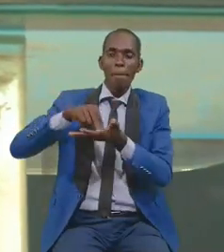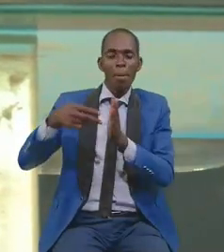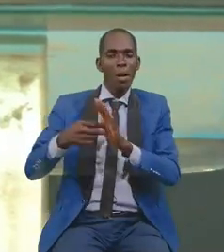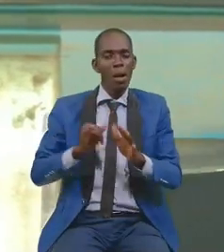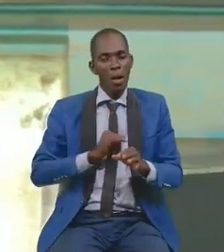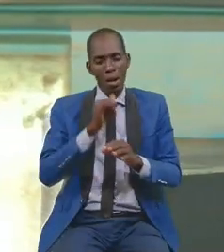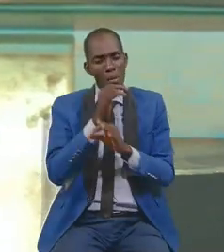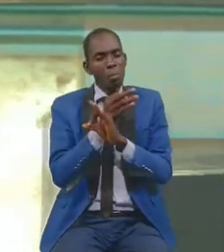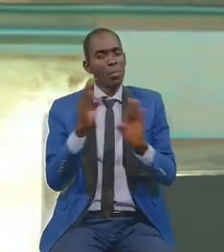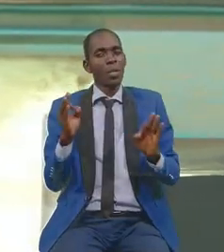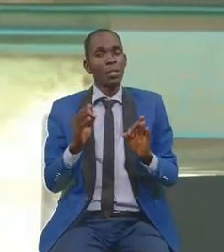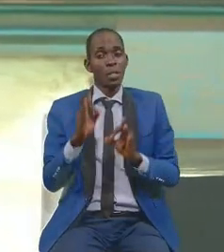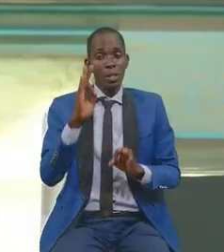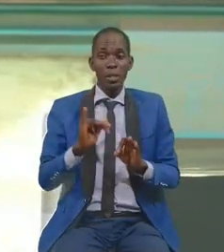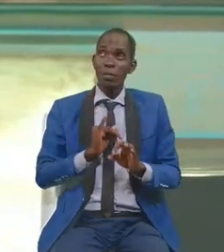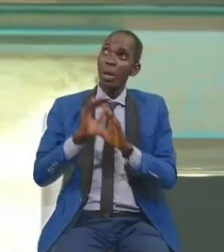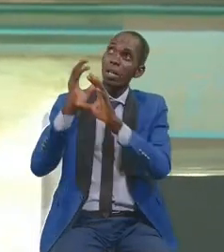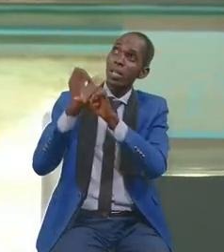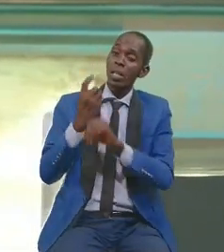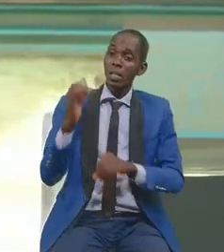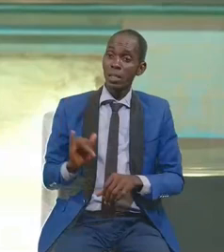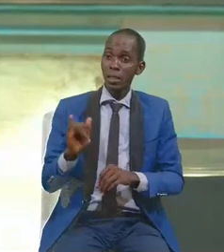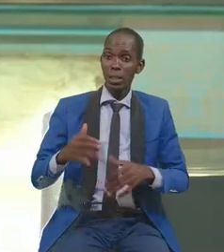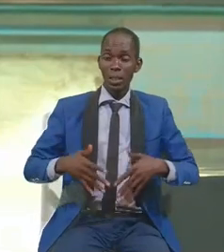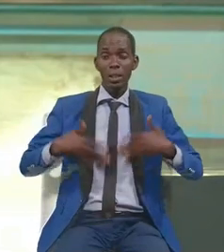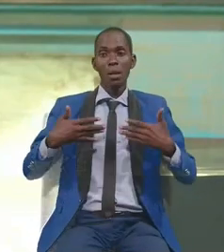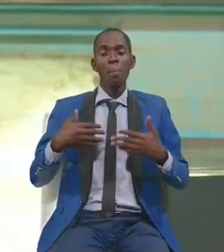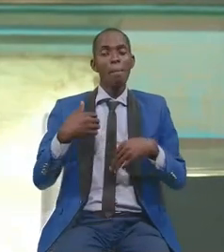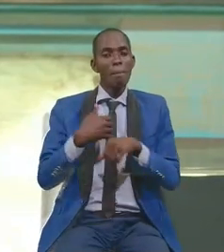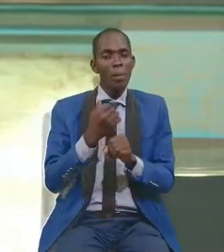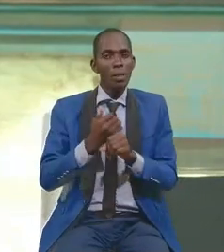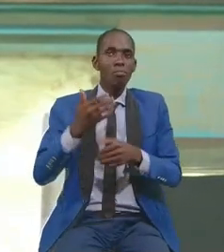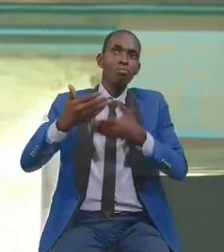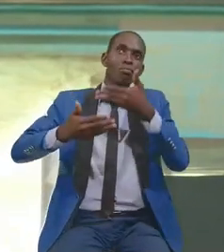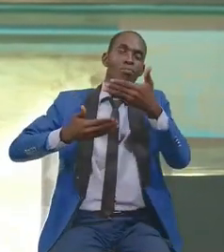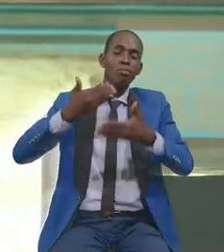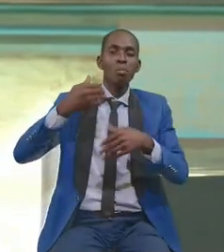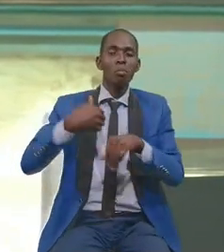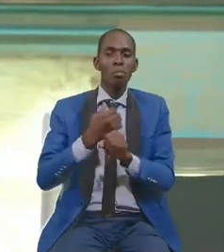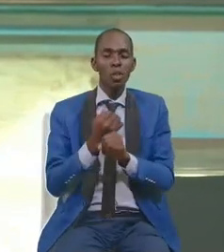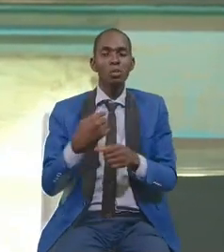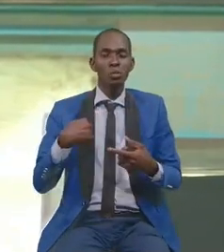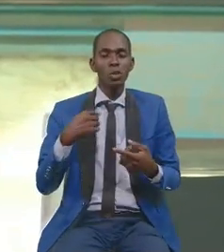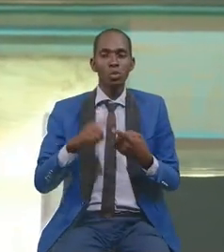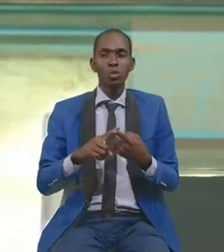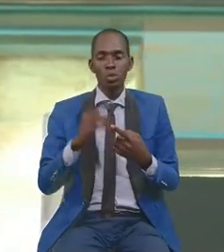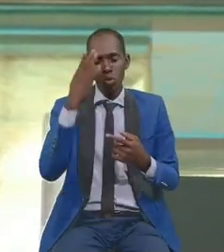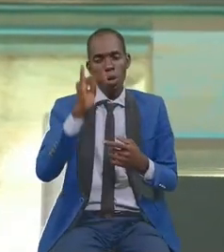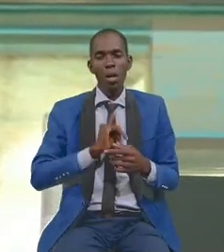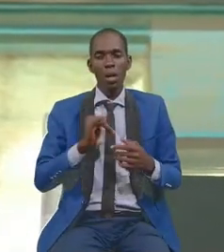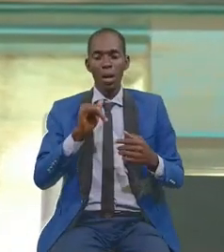suis affranchi. Si j'ai la vie éternelle, fais le progrès, m'appelle à la vie abondante. Si j'ai la joie du